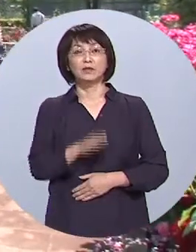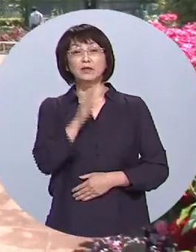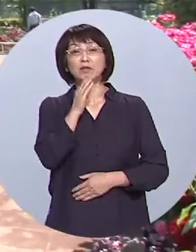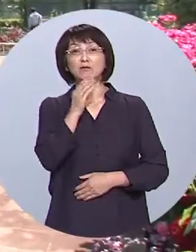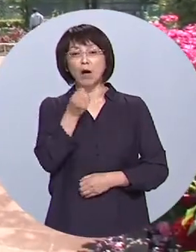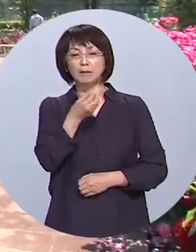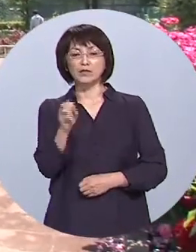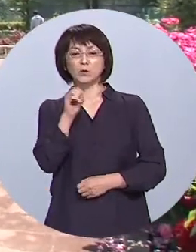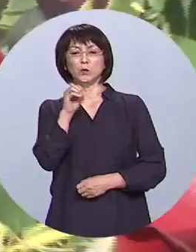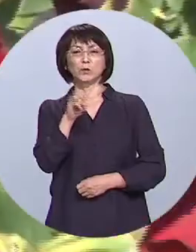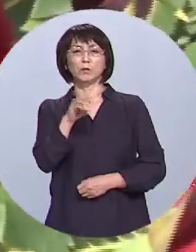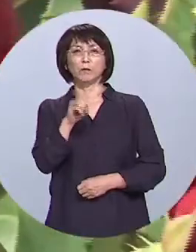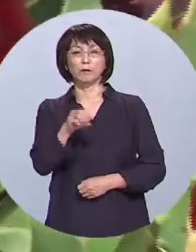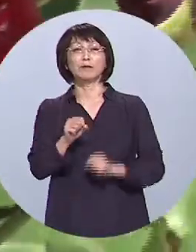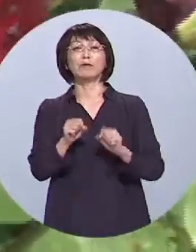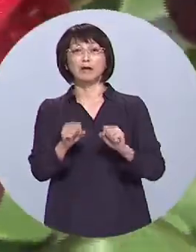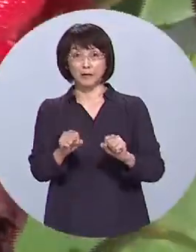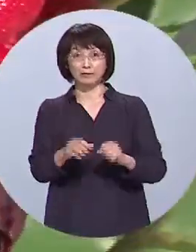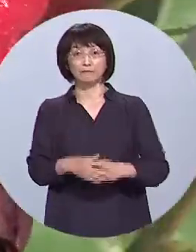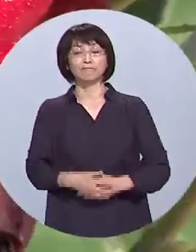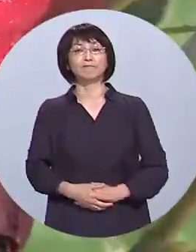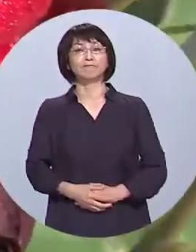ょっと水をかけてみますね。